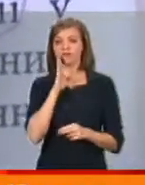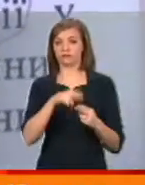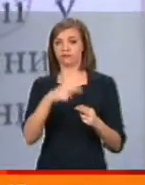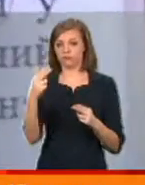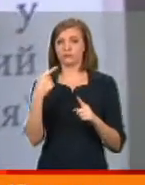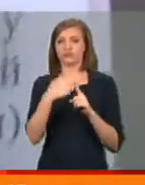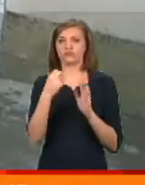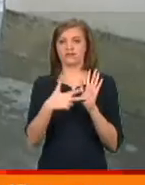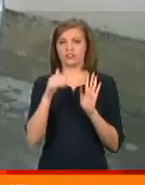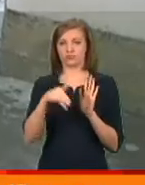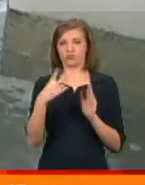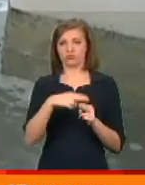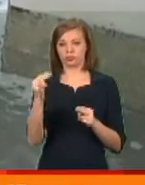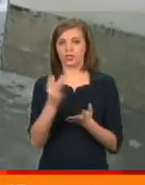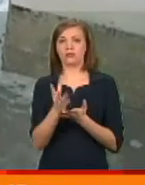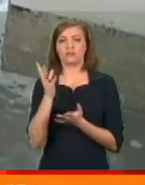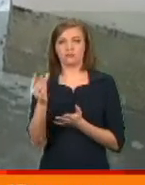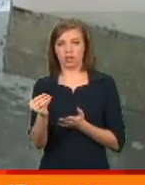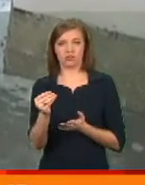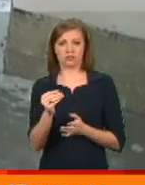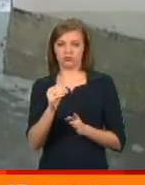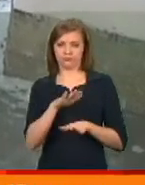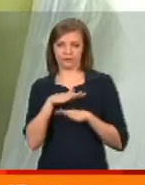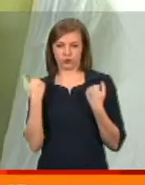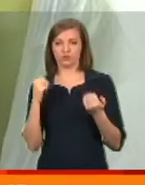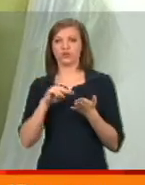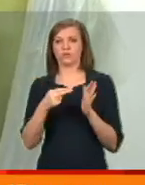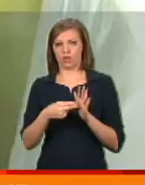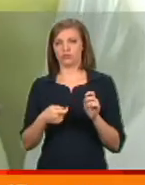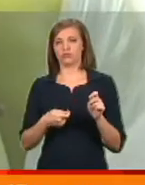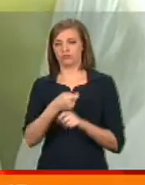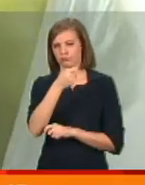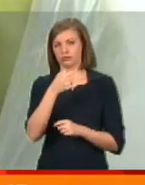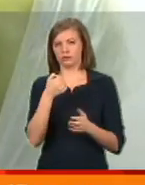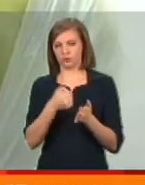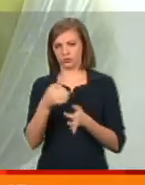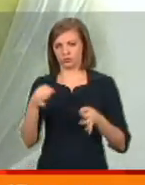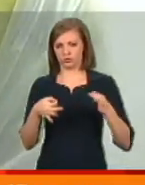ще 8 тисяч, і платити їх наміру немає. Планує оскаржувати дії патрульних в суді.